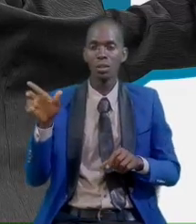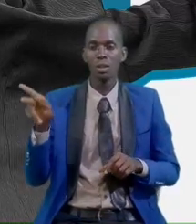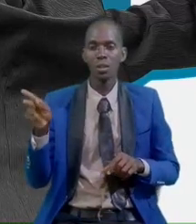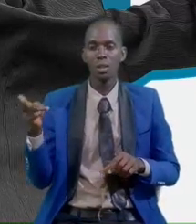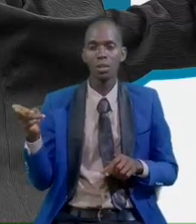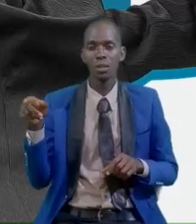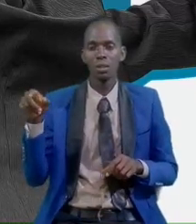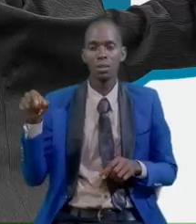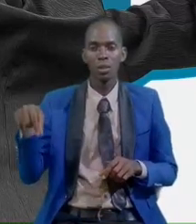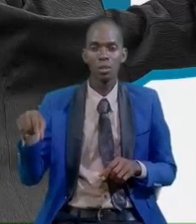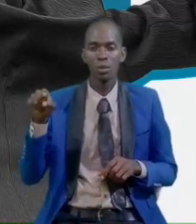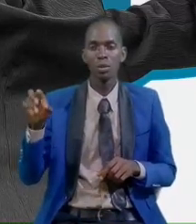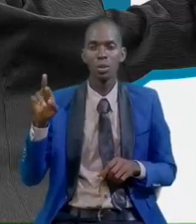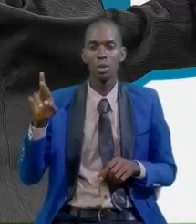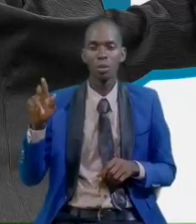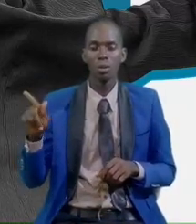dessus